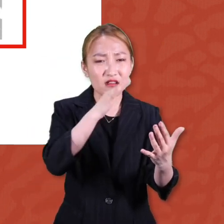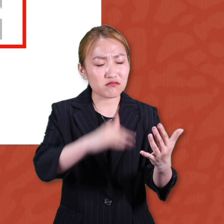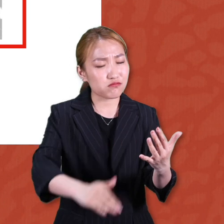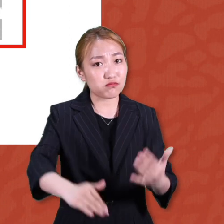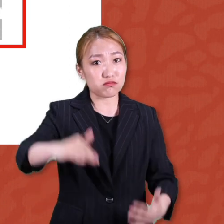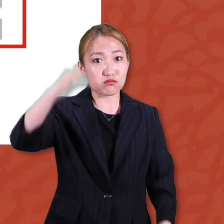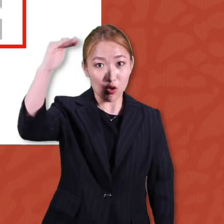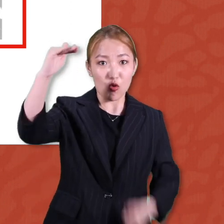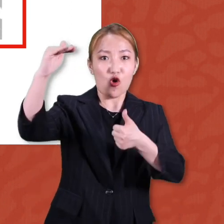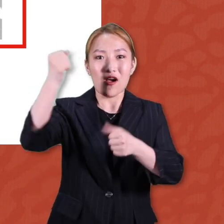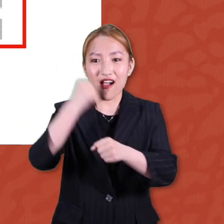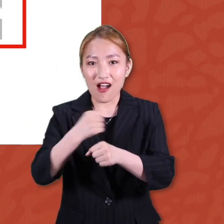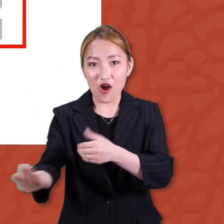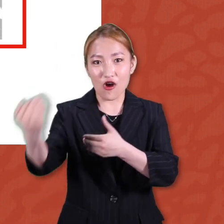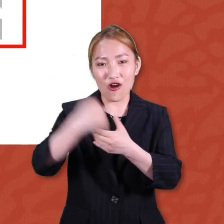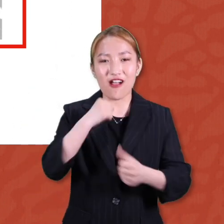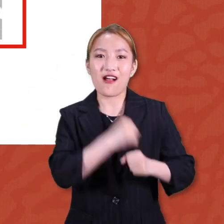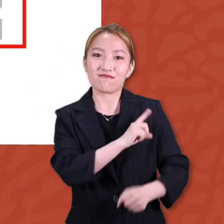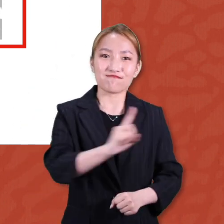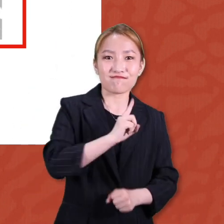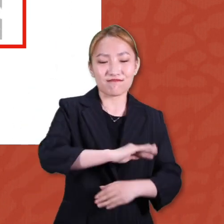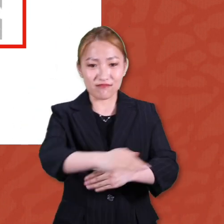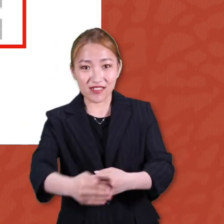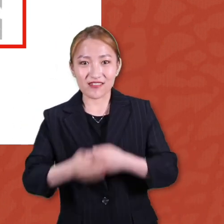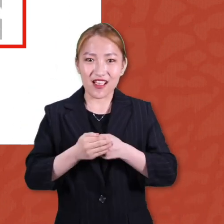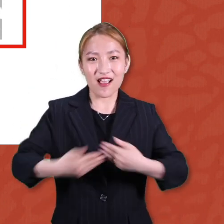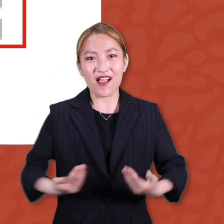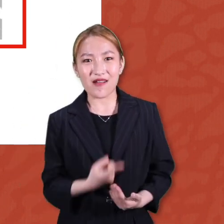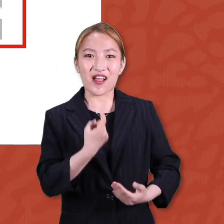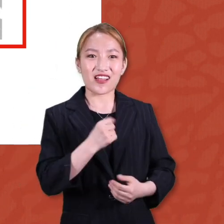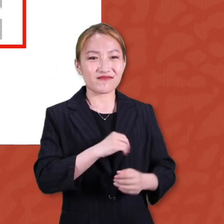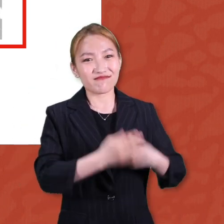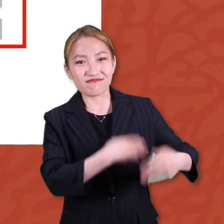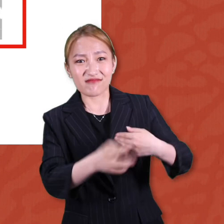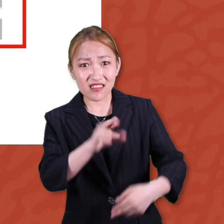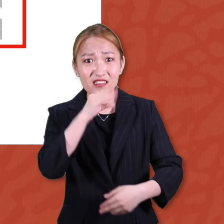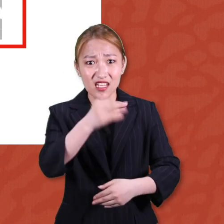ажил хөдөлмөр эрхлэх бие даан амьдрахад нь бэлтгэх шаардлага байсаар байна.